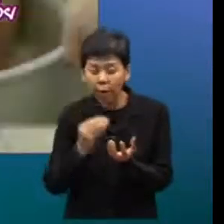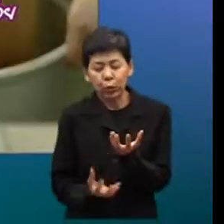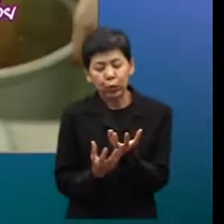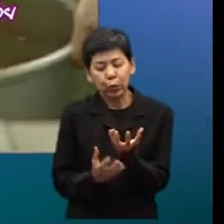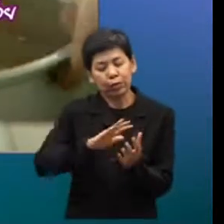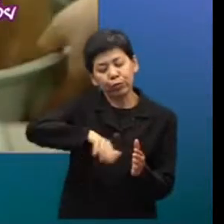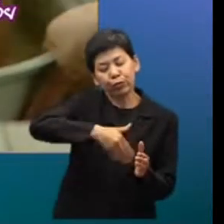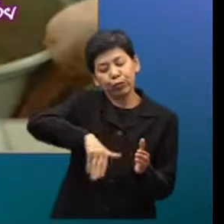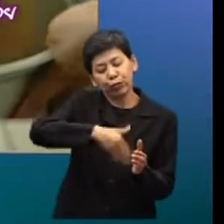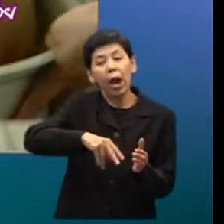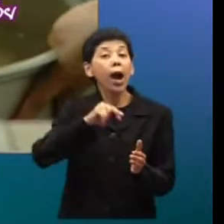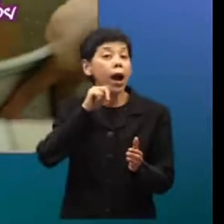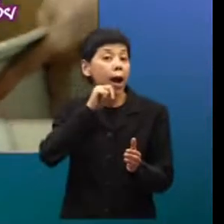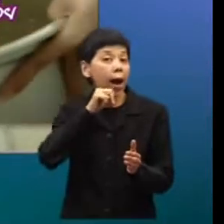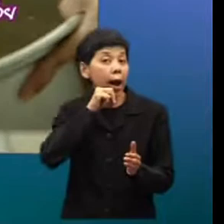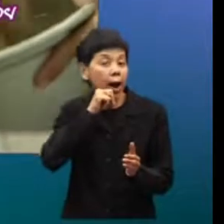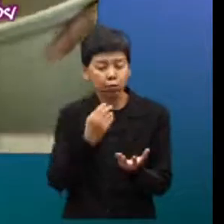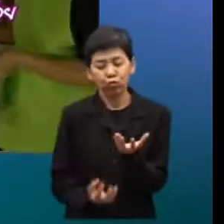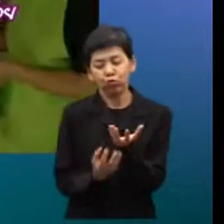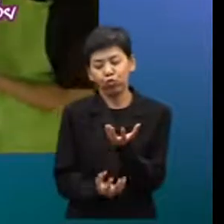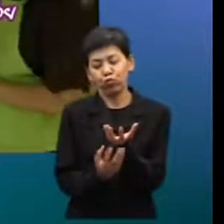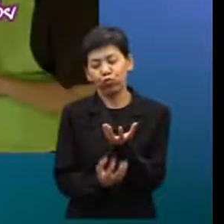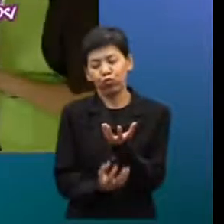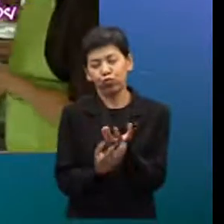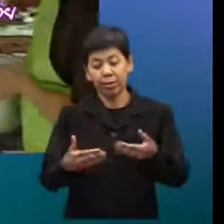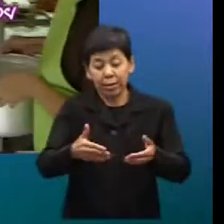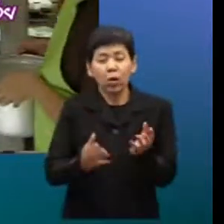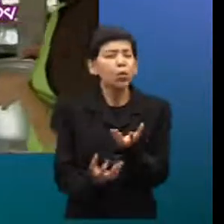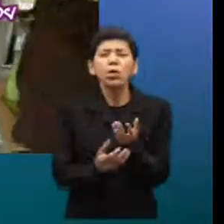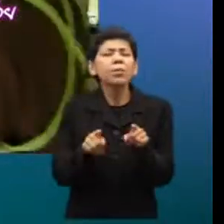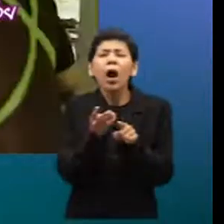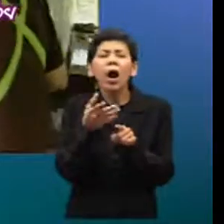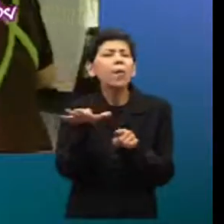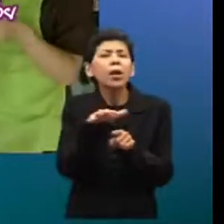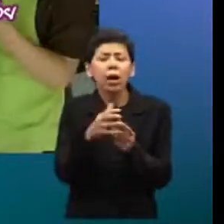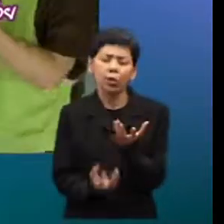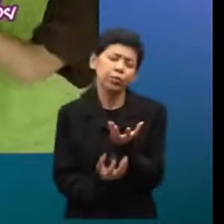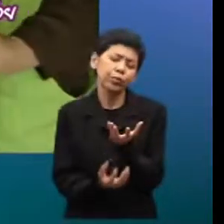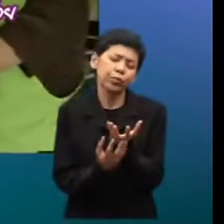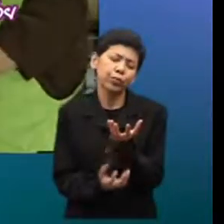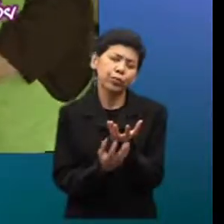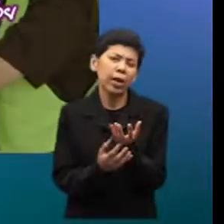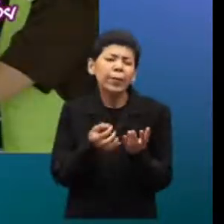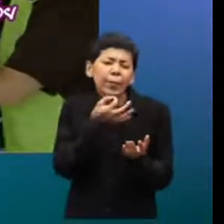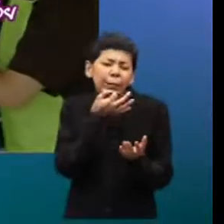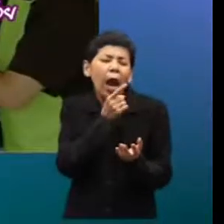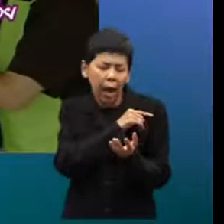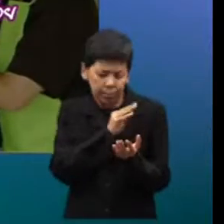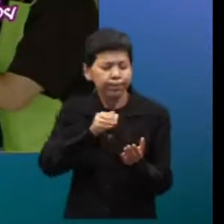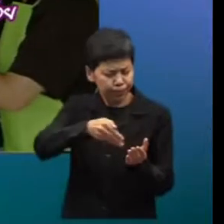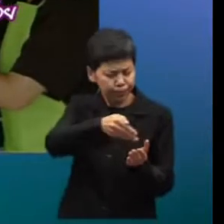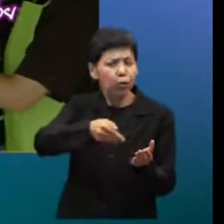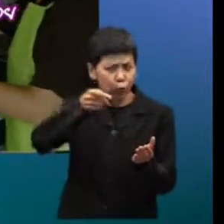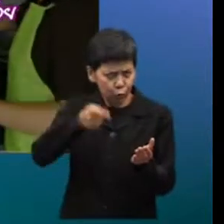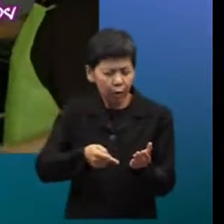ครั้งใส่น้ำแล้วนำไปหุงวิธีการหุงก็เหมือนการหุงข้าวทั่วไปแต่เติมเกลือป่นลงไปด้วยนะครับ